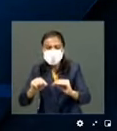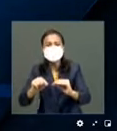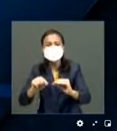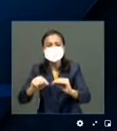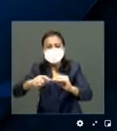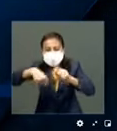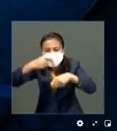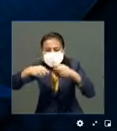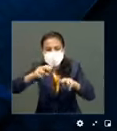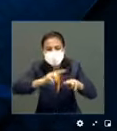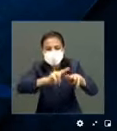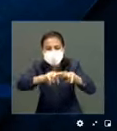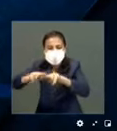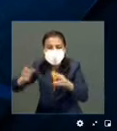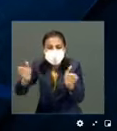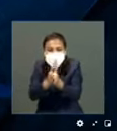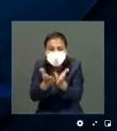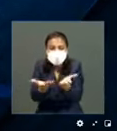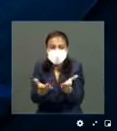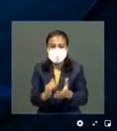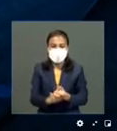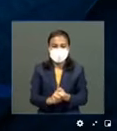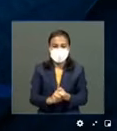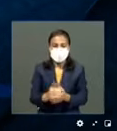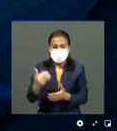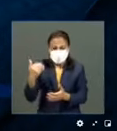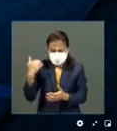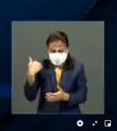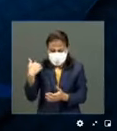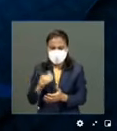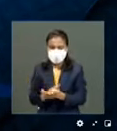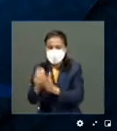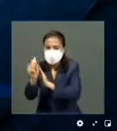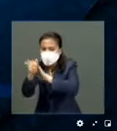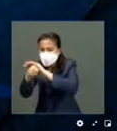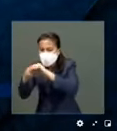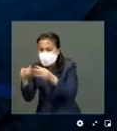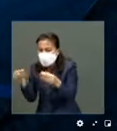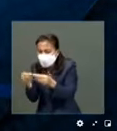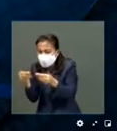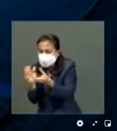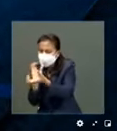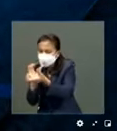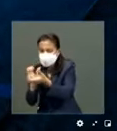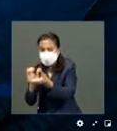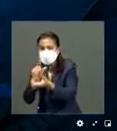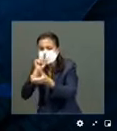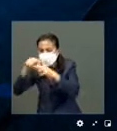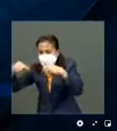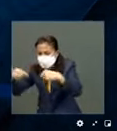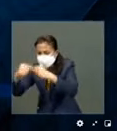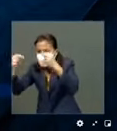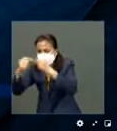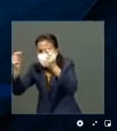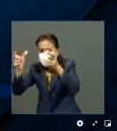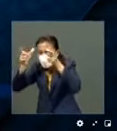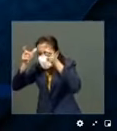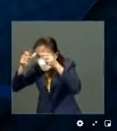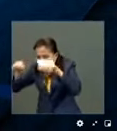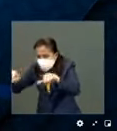มีการรายงานนะคะมีผู้ลักลอบเล่นพนันมีทั้งบ่อนไก่สนามชนโคเ